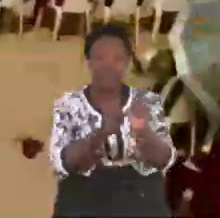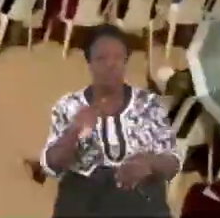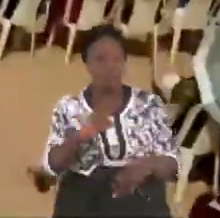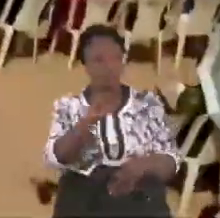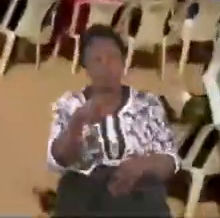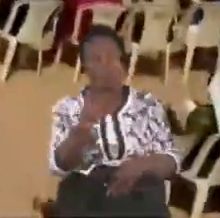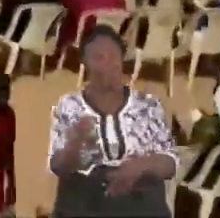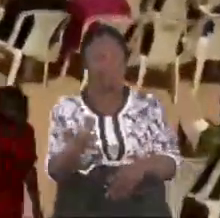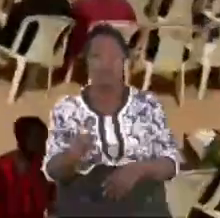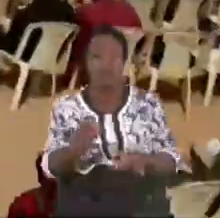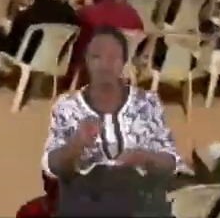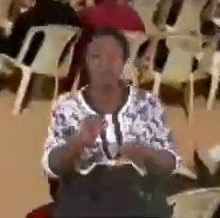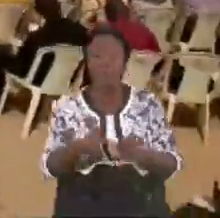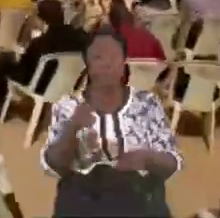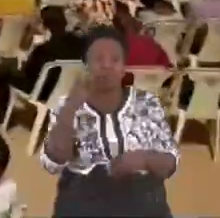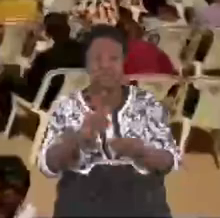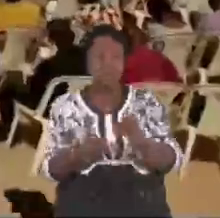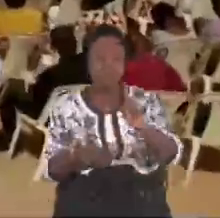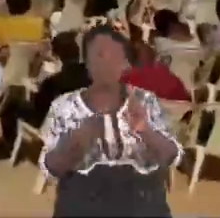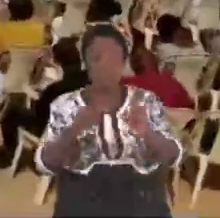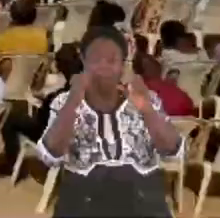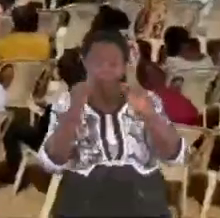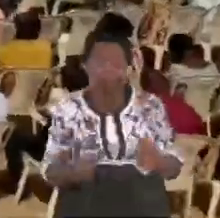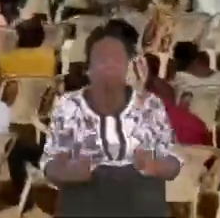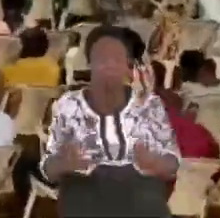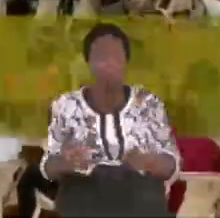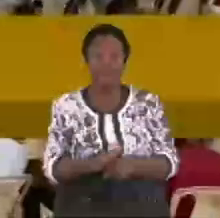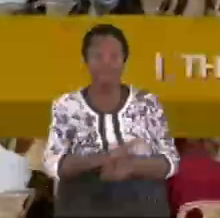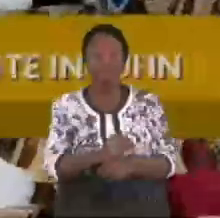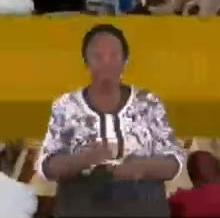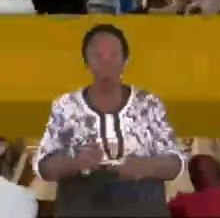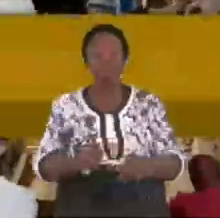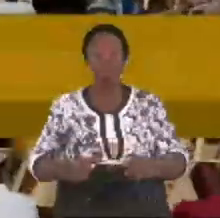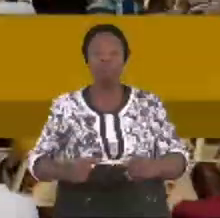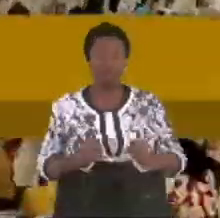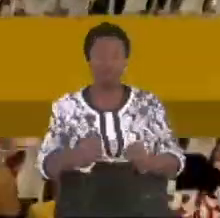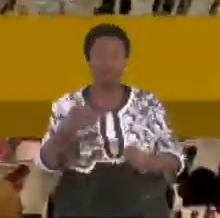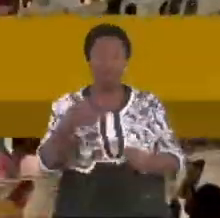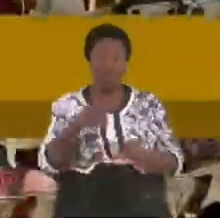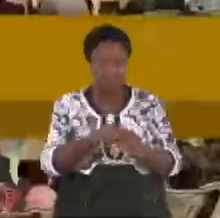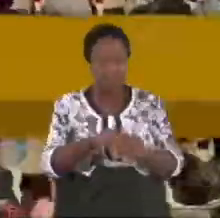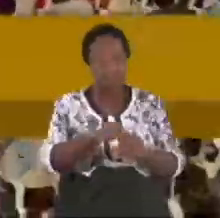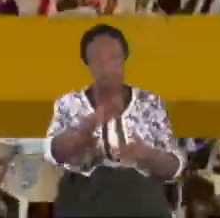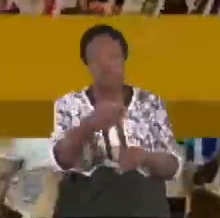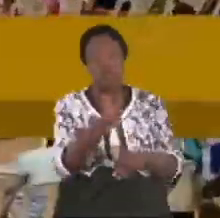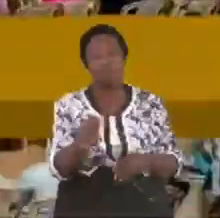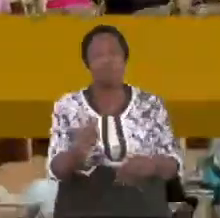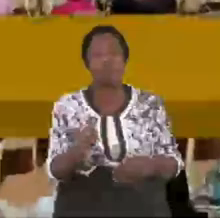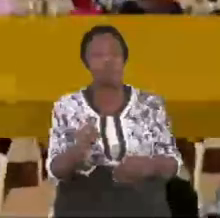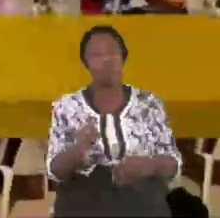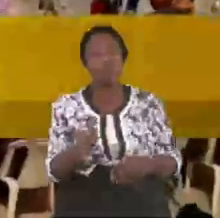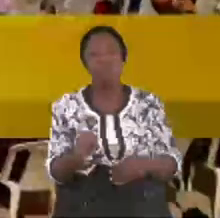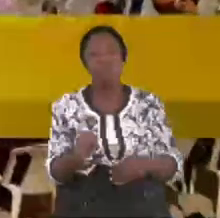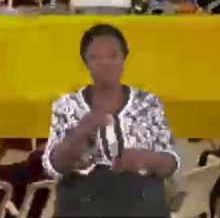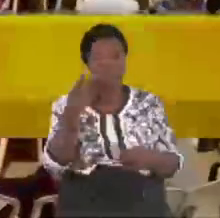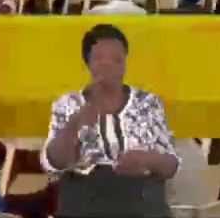premier élément du deuxième point. La dynamite puissante dans la vie de Jean. Déjà, nous avons lu Luc chapitre